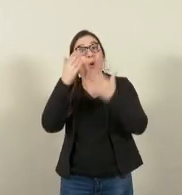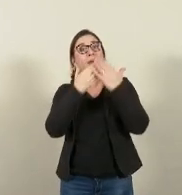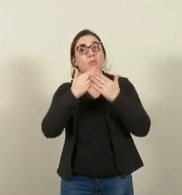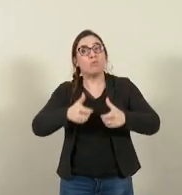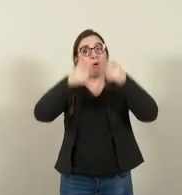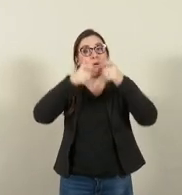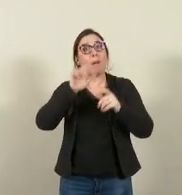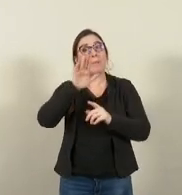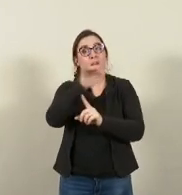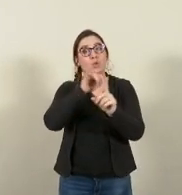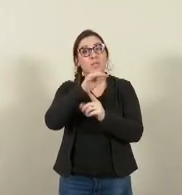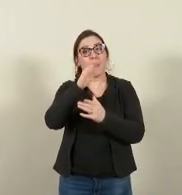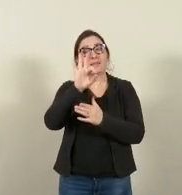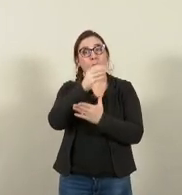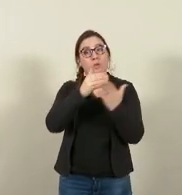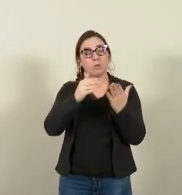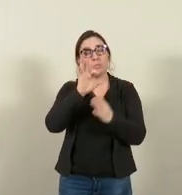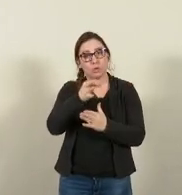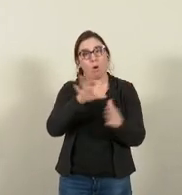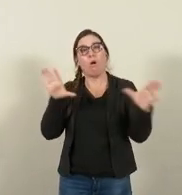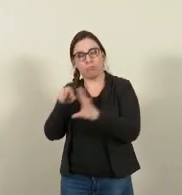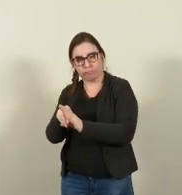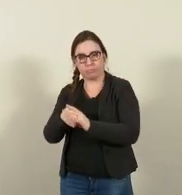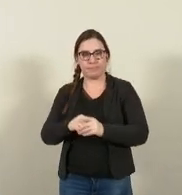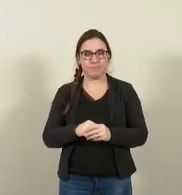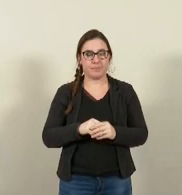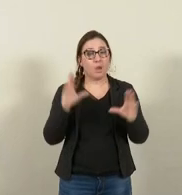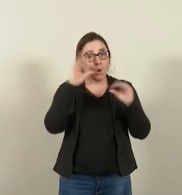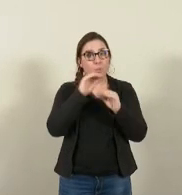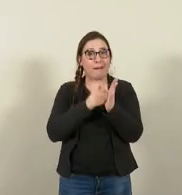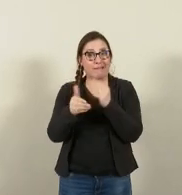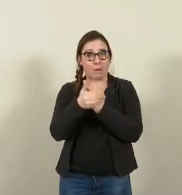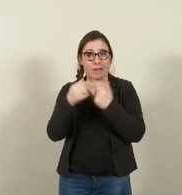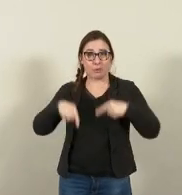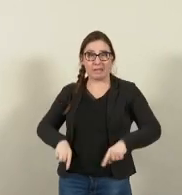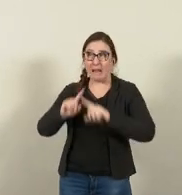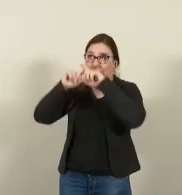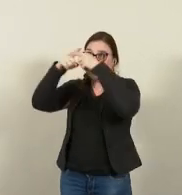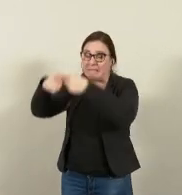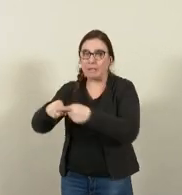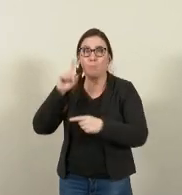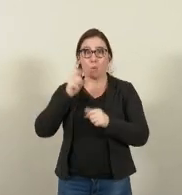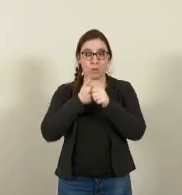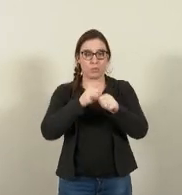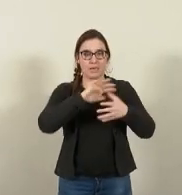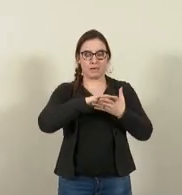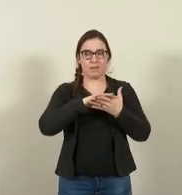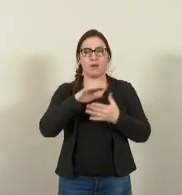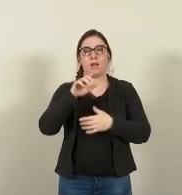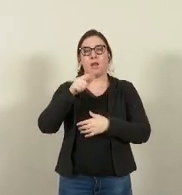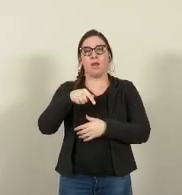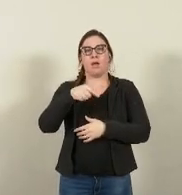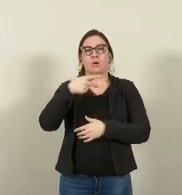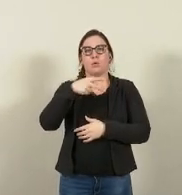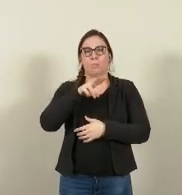sociales pour rappel nous avons dû négocier une dérogation auprès de l'état car la sectorisation qpv ne permettait